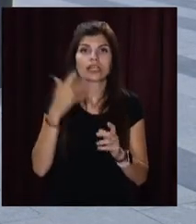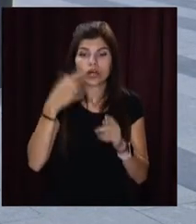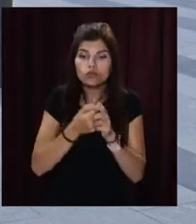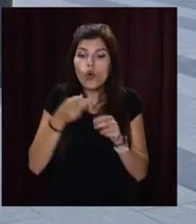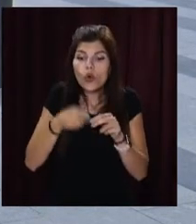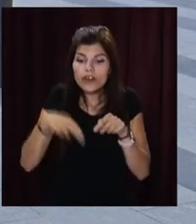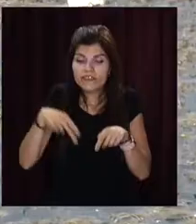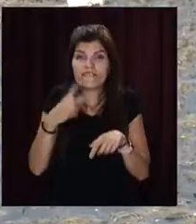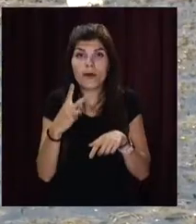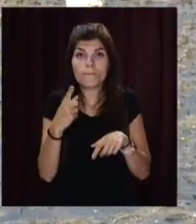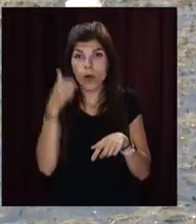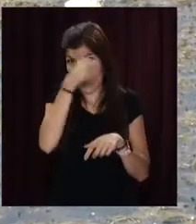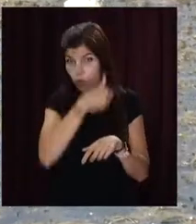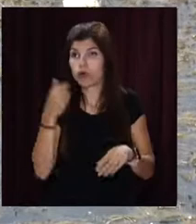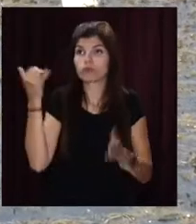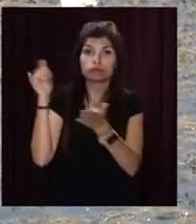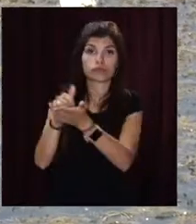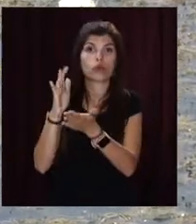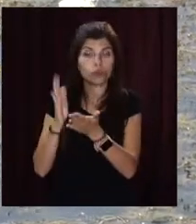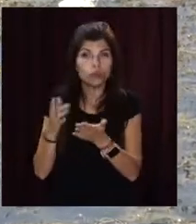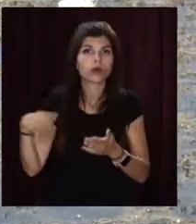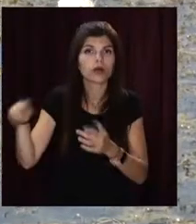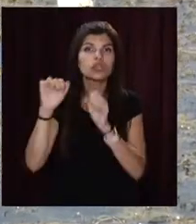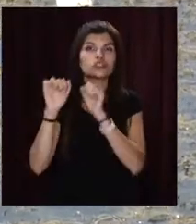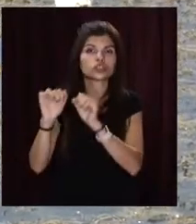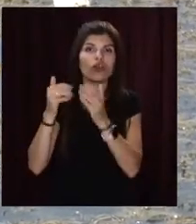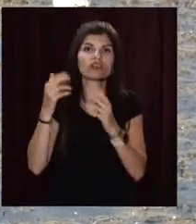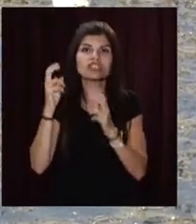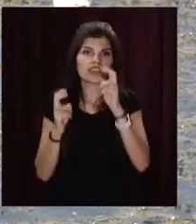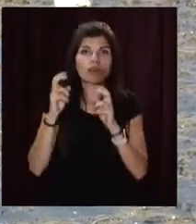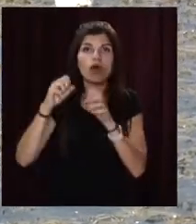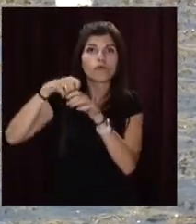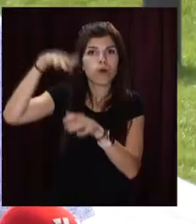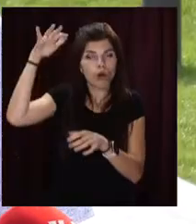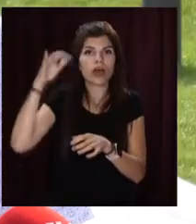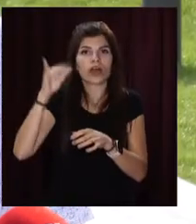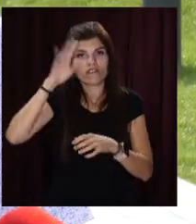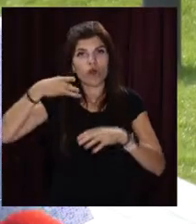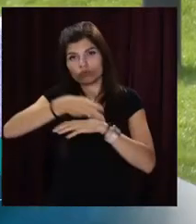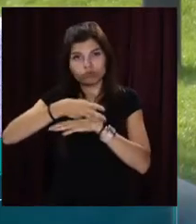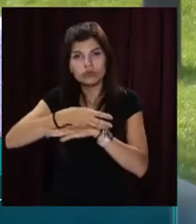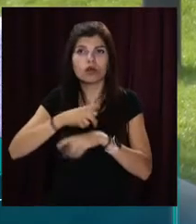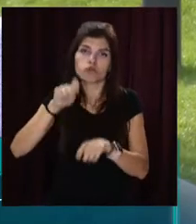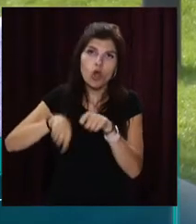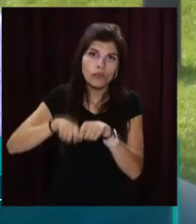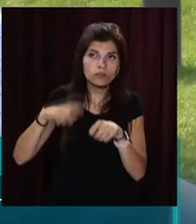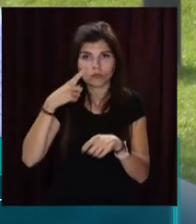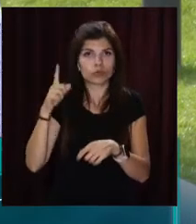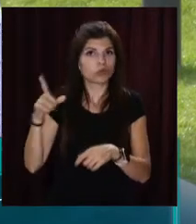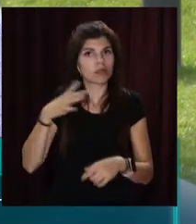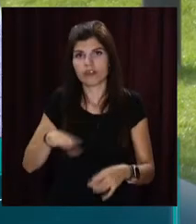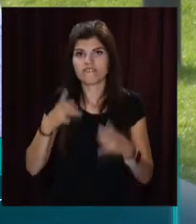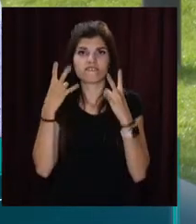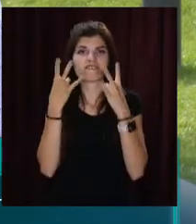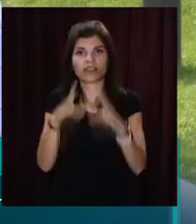впровадили програму, яка зобов'язує підприємства встановити спеціальні станції екомоніторингу. В місті налічується